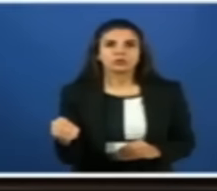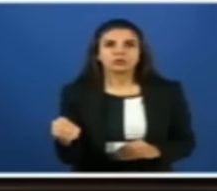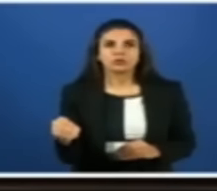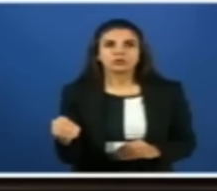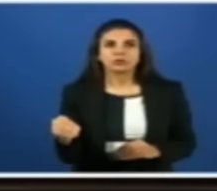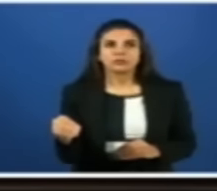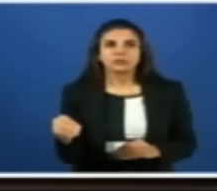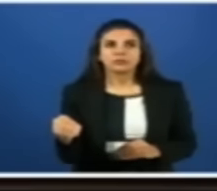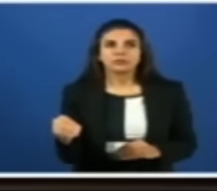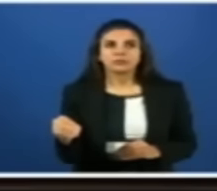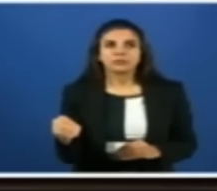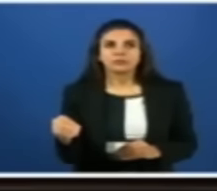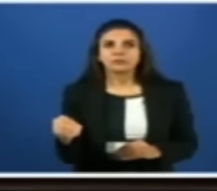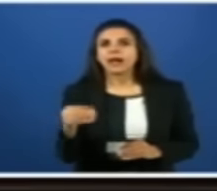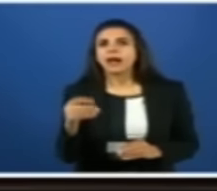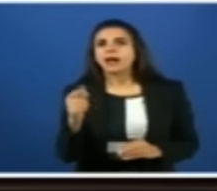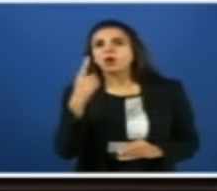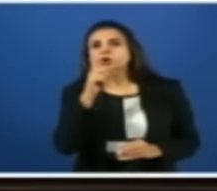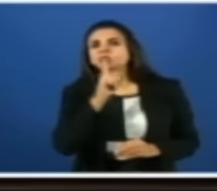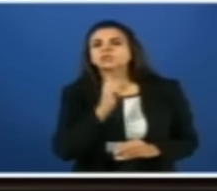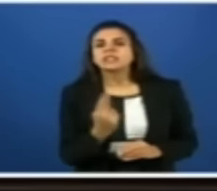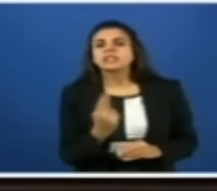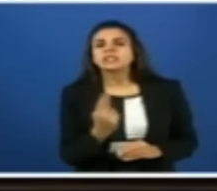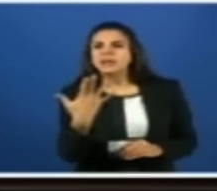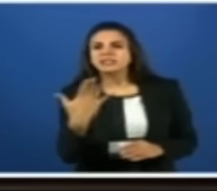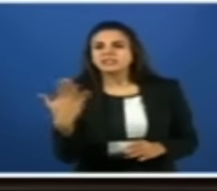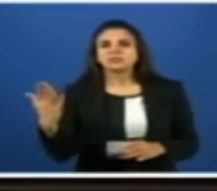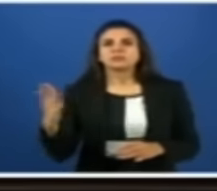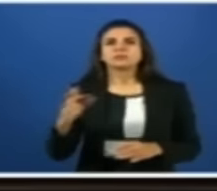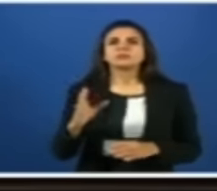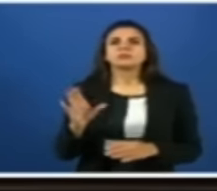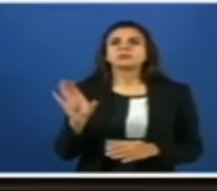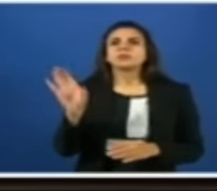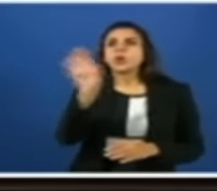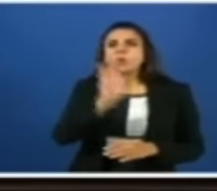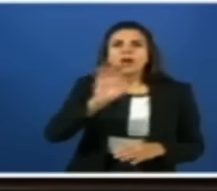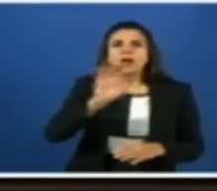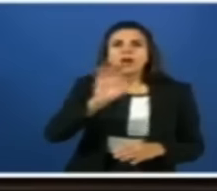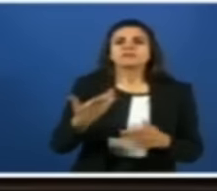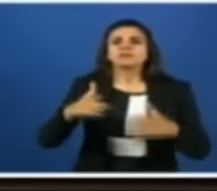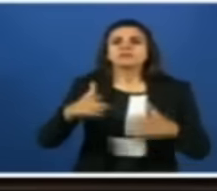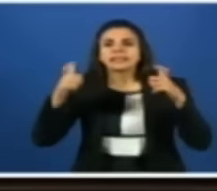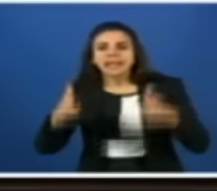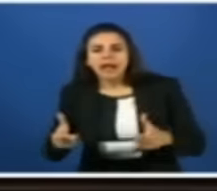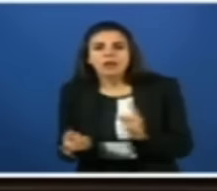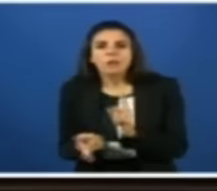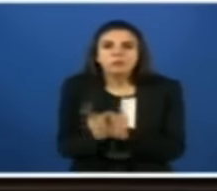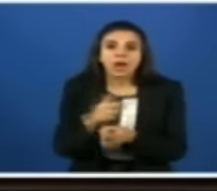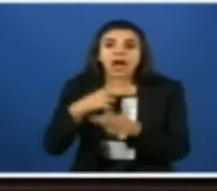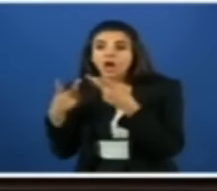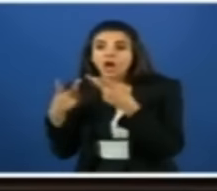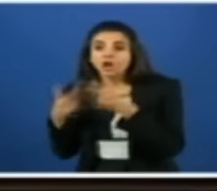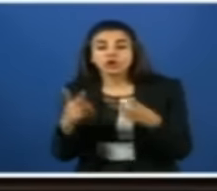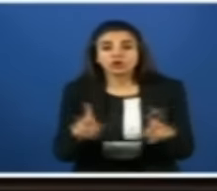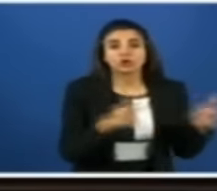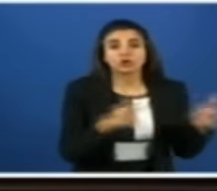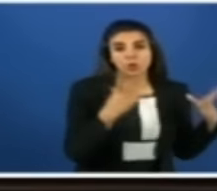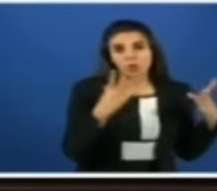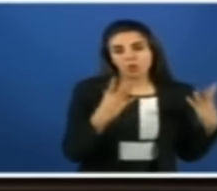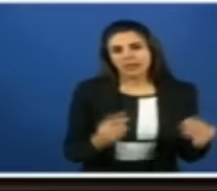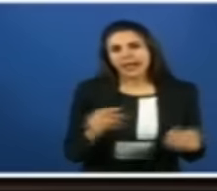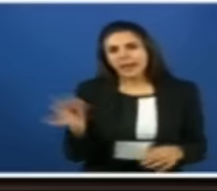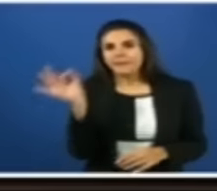tutarında 175 eserin açılışını da gerçekleştirdik. Benzer şekilde